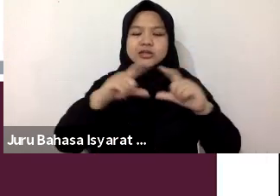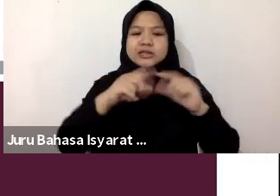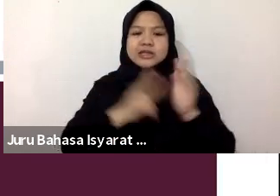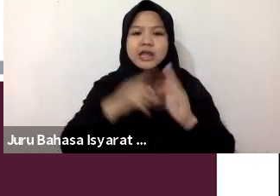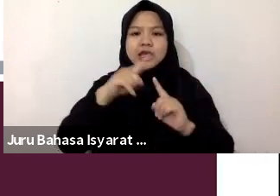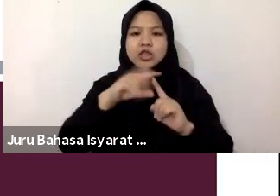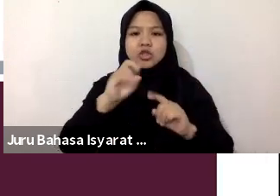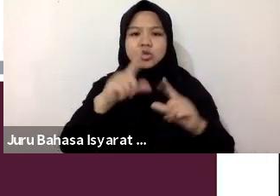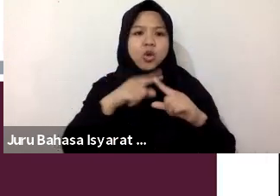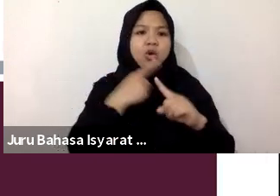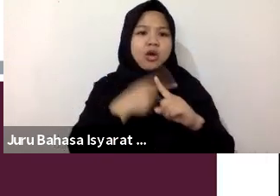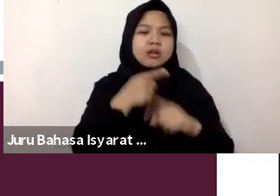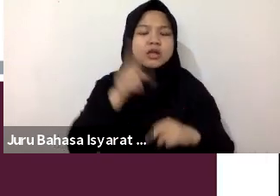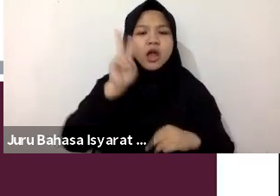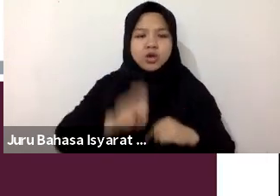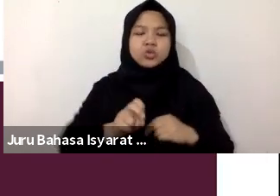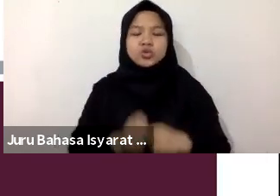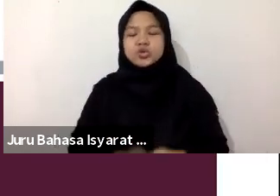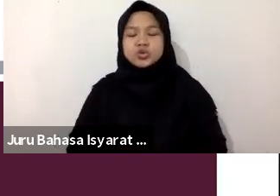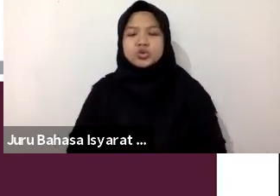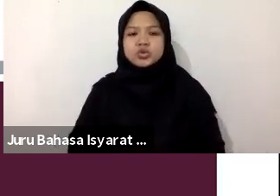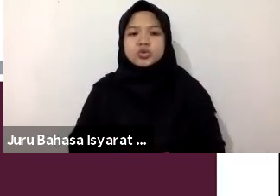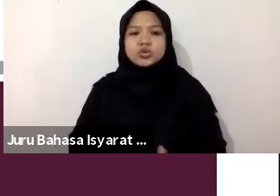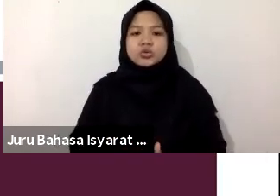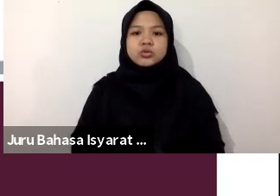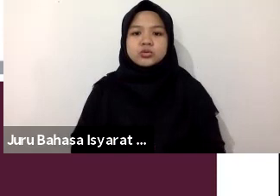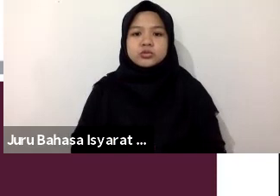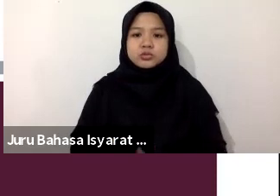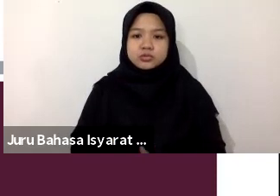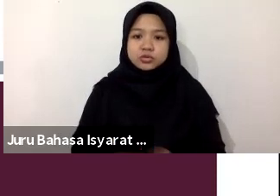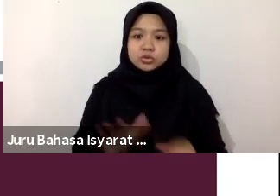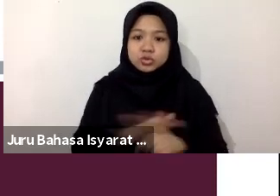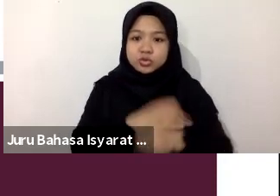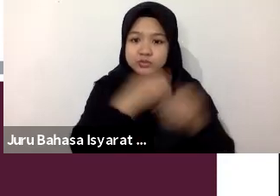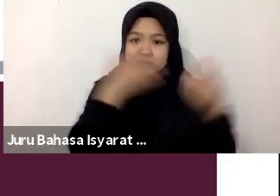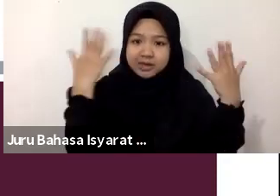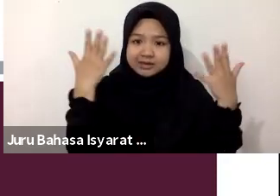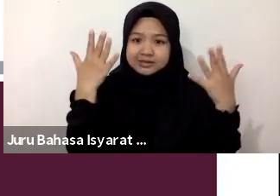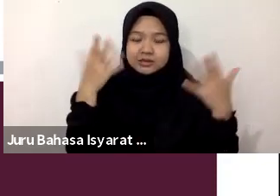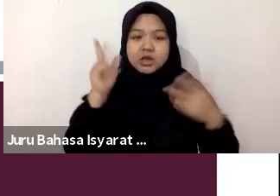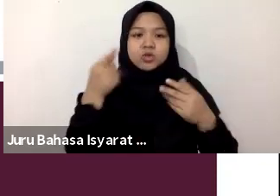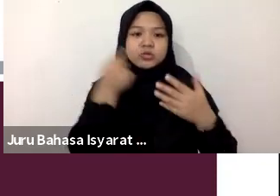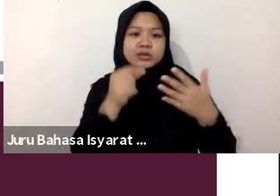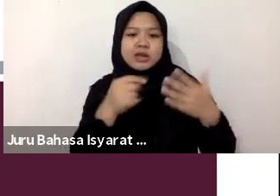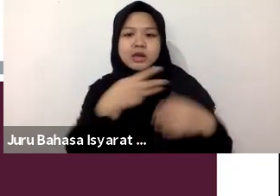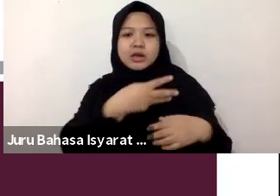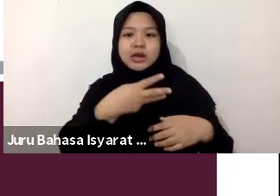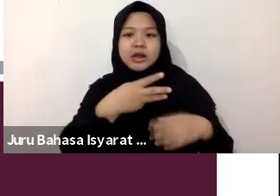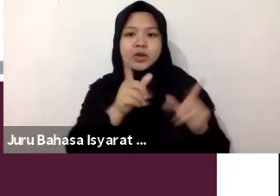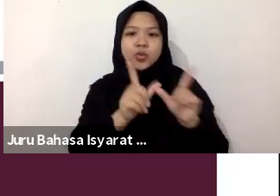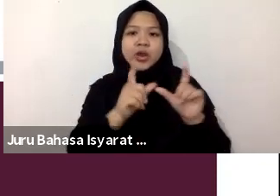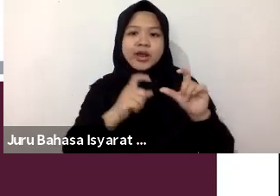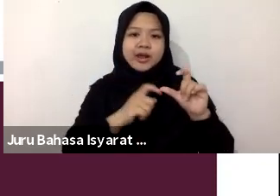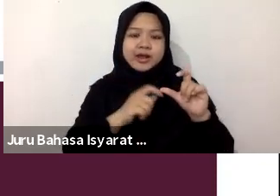atau foto toraks ini harus dilaksanakan. Mungkin itu cukup jelas ya. Tapi untuk penilaian EWS gitu ya,